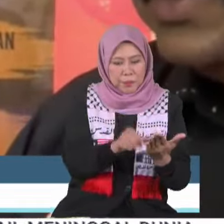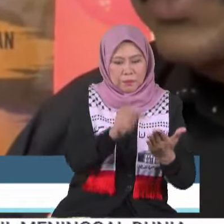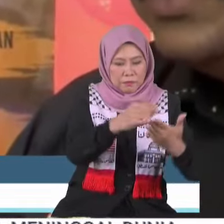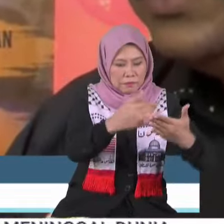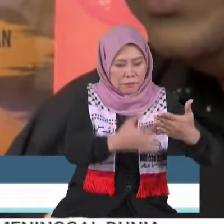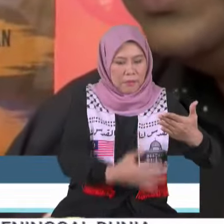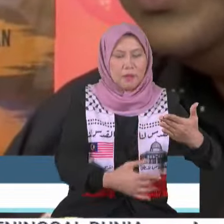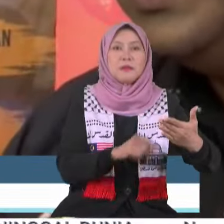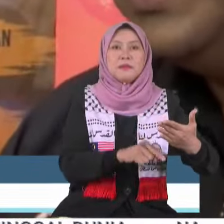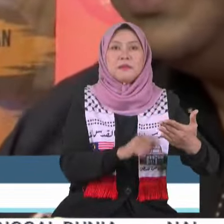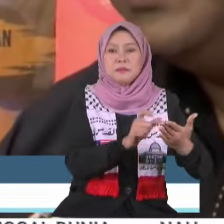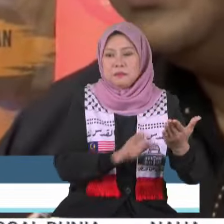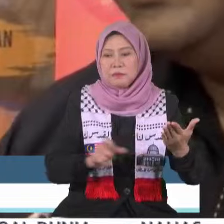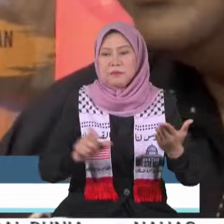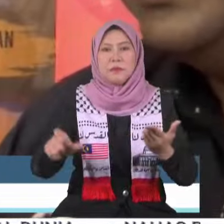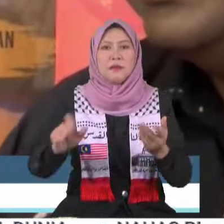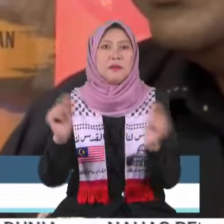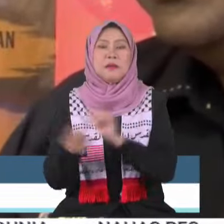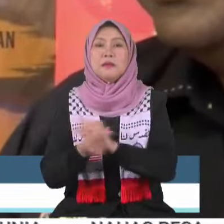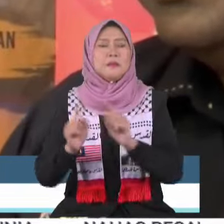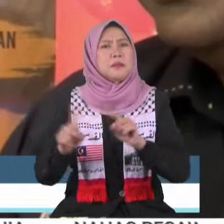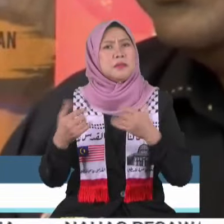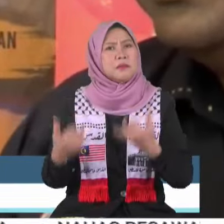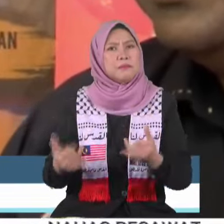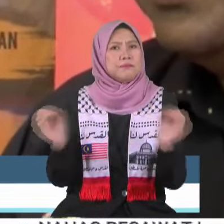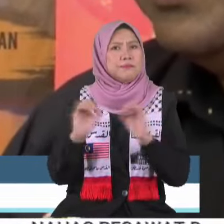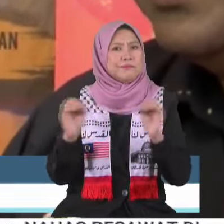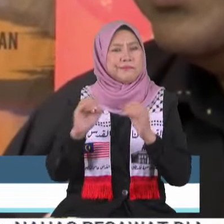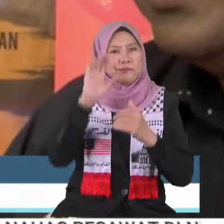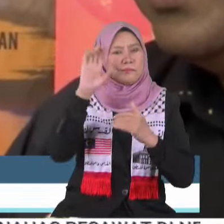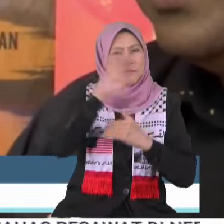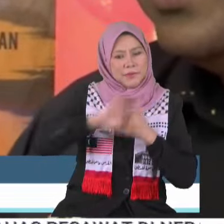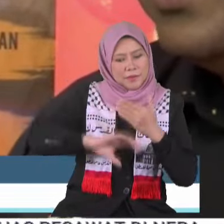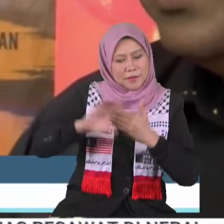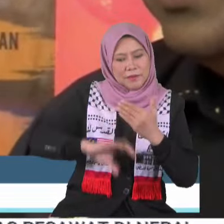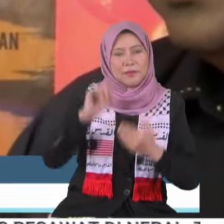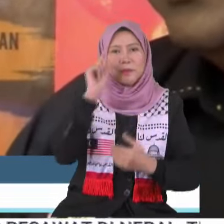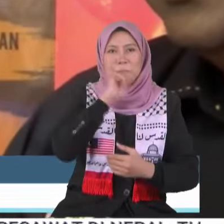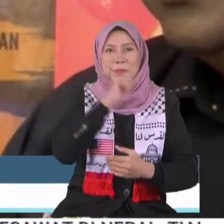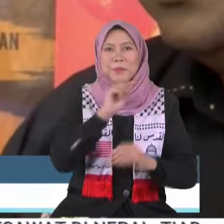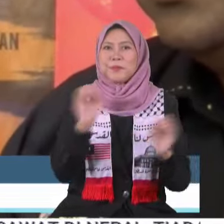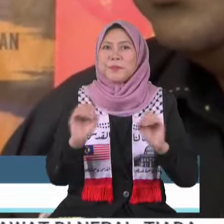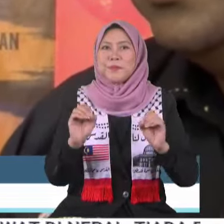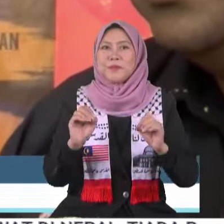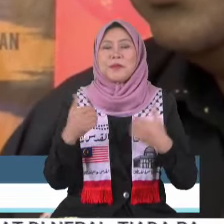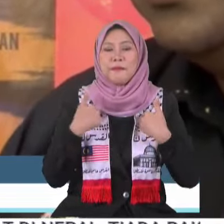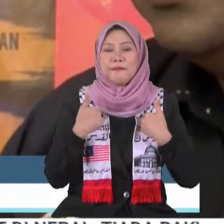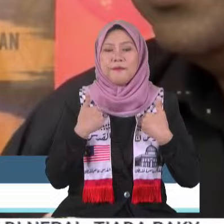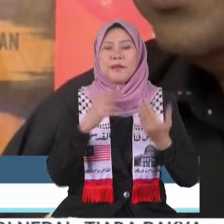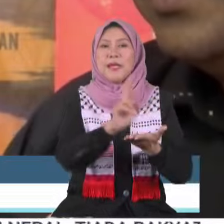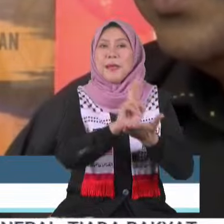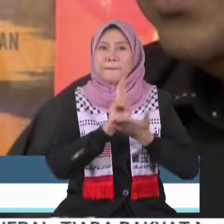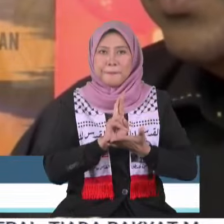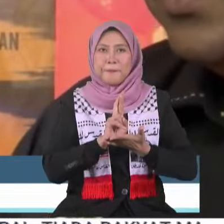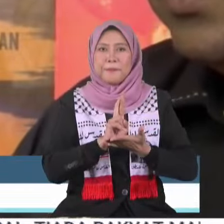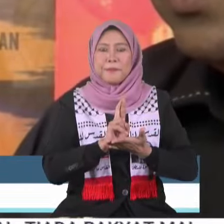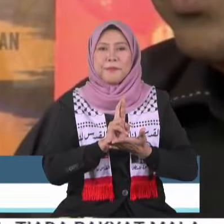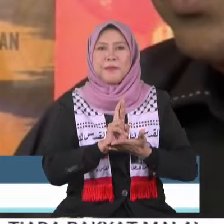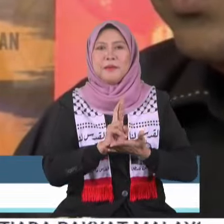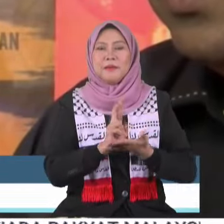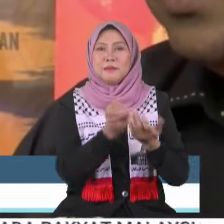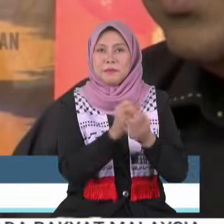untuk kecederaan ni so far tak ada kecederaan yang serius sebab kita bekerjasama dengan Pace Rehab di Kota Laksamana Melaka,